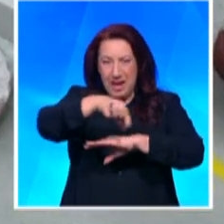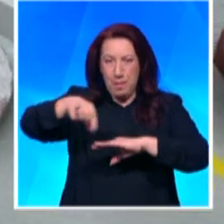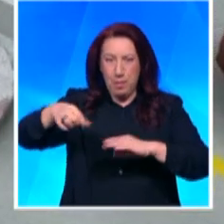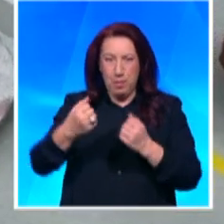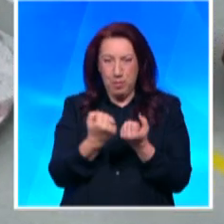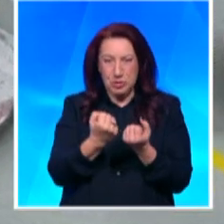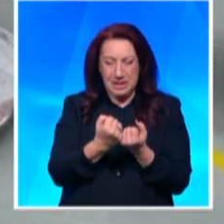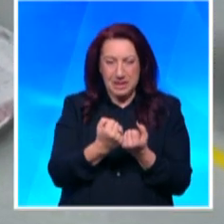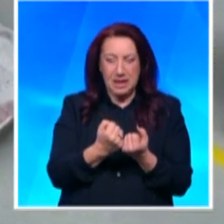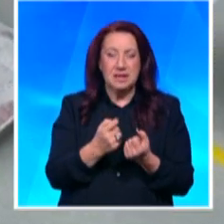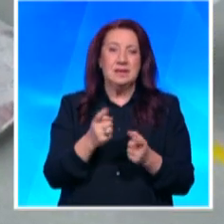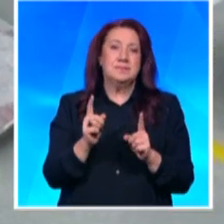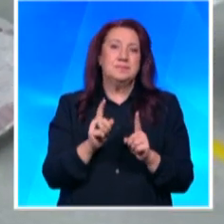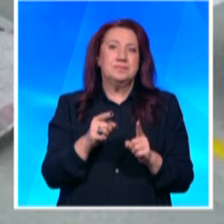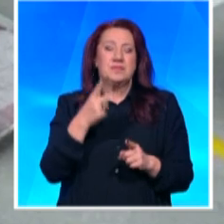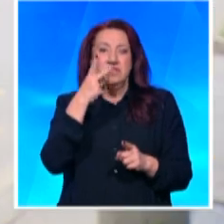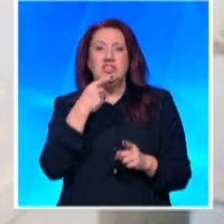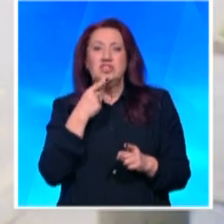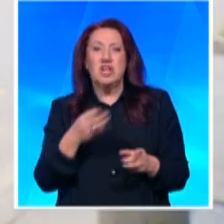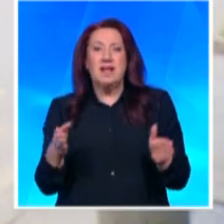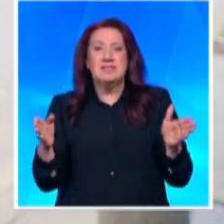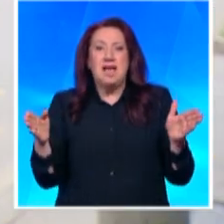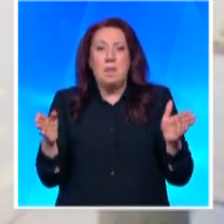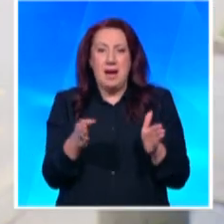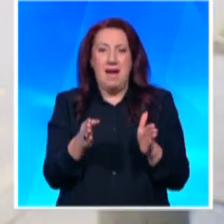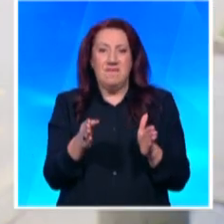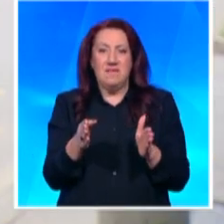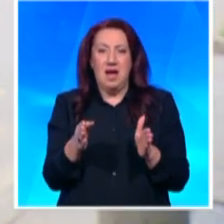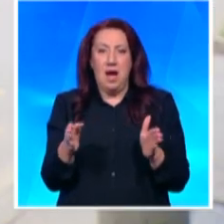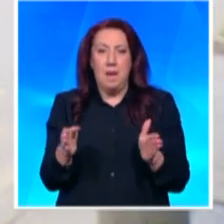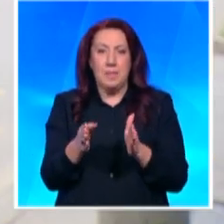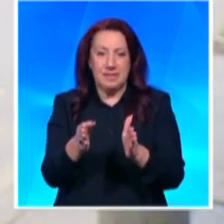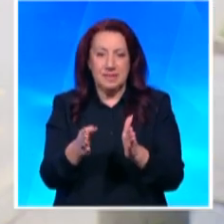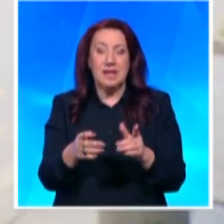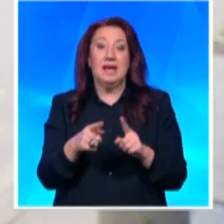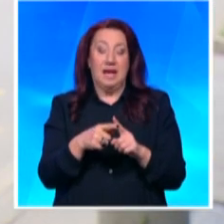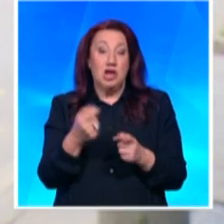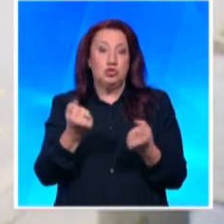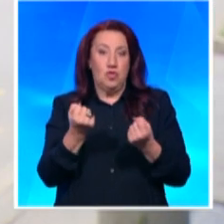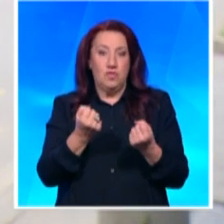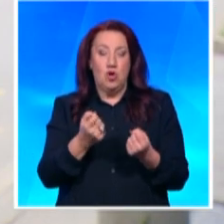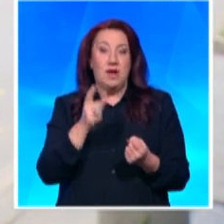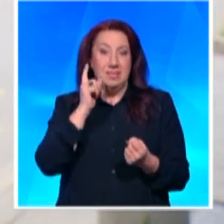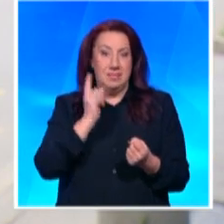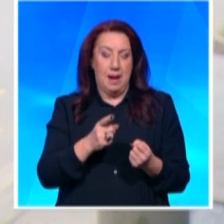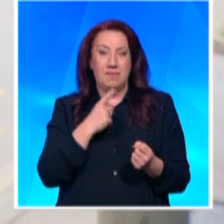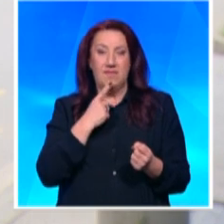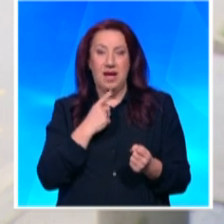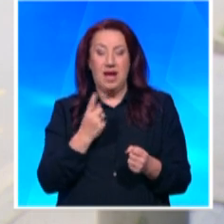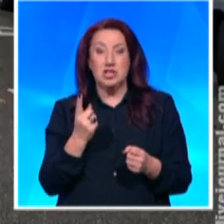Първо ефект от стеснението на платното, защото това го има и на Черни връх. Той бива принуден да намали. Второто нещо, което казва на водача, все пак му